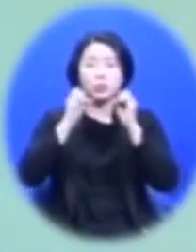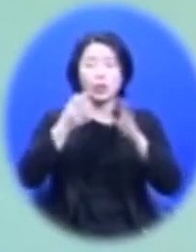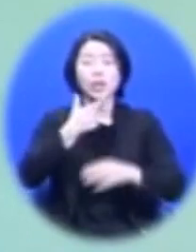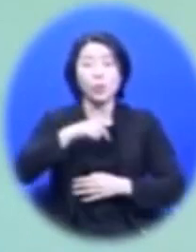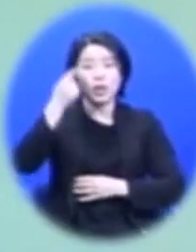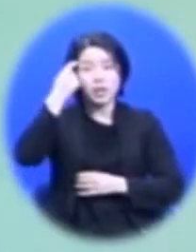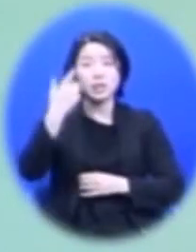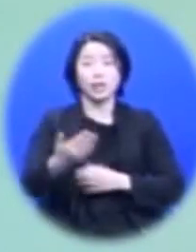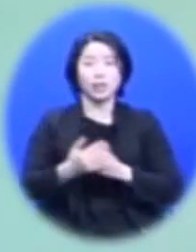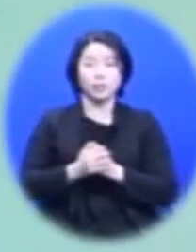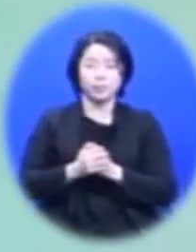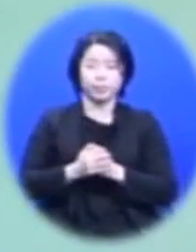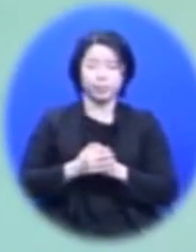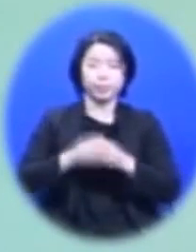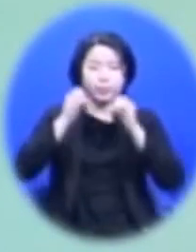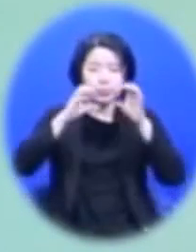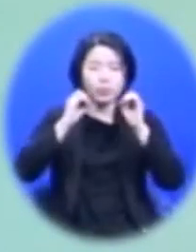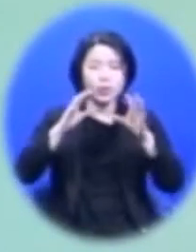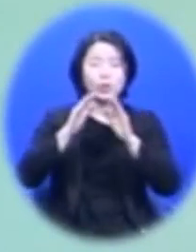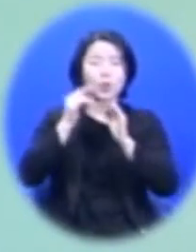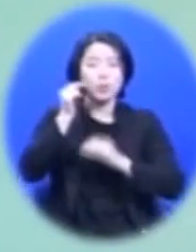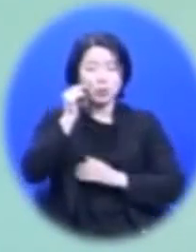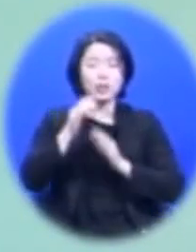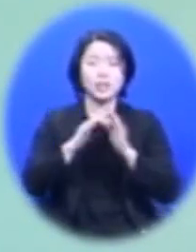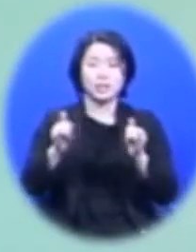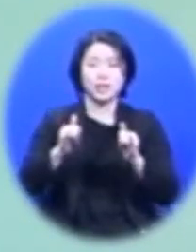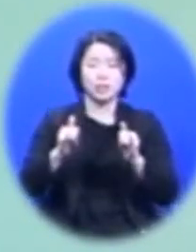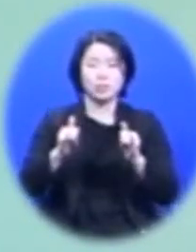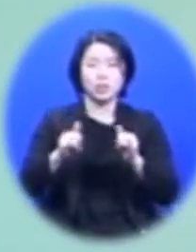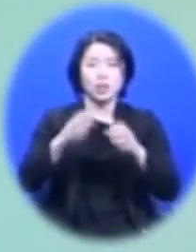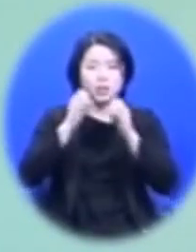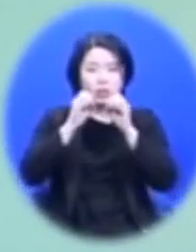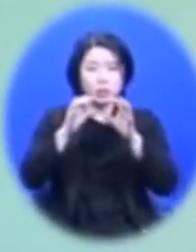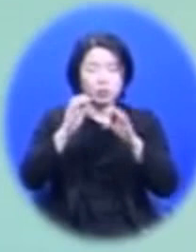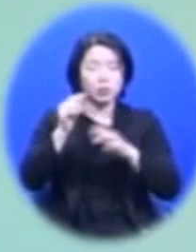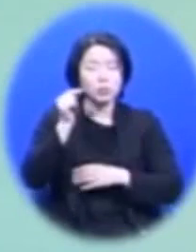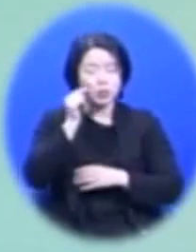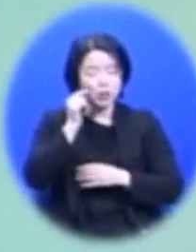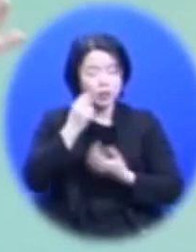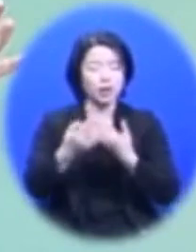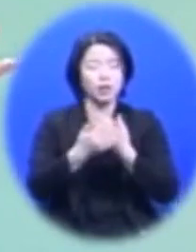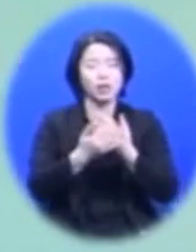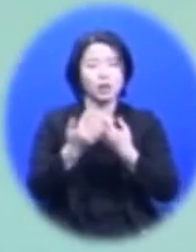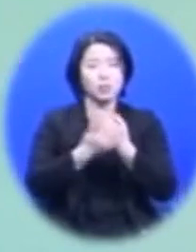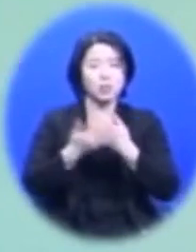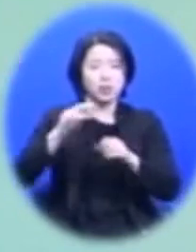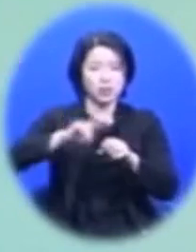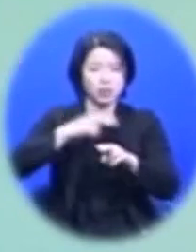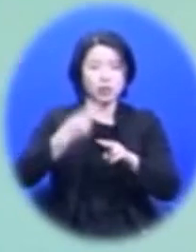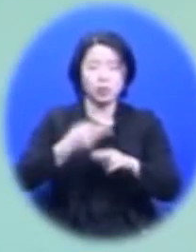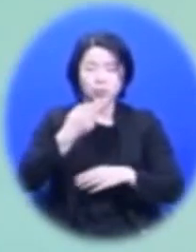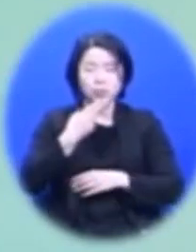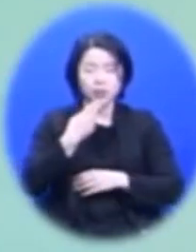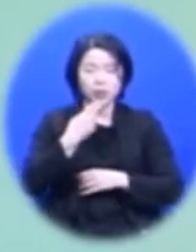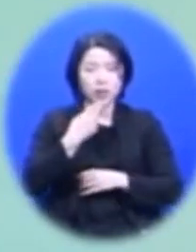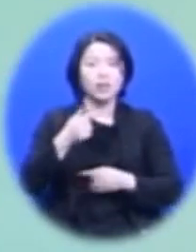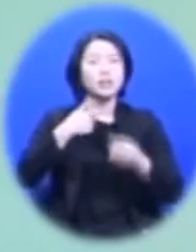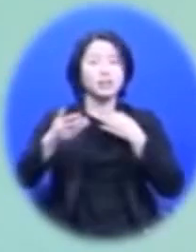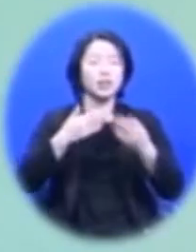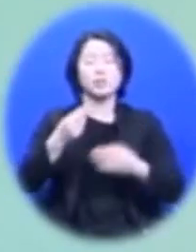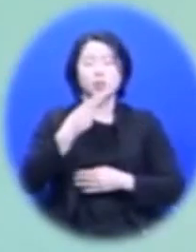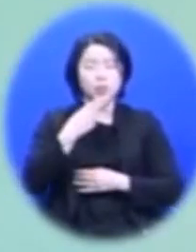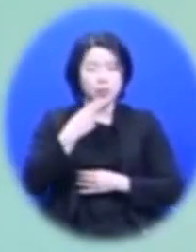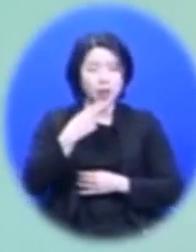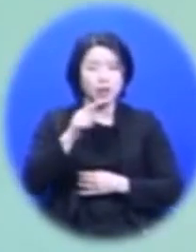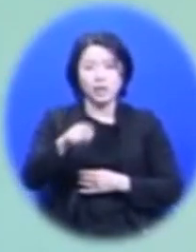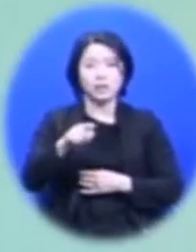원하실까요? 전도 못 하시는 분, 전도 못 한다, 은사가 없다, 나는 뭐 능력이 없다, 체험이 없다. 제발 그런 말